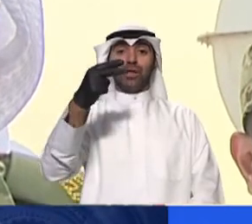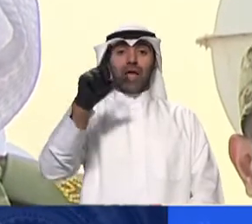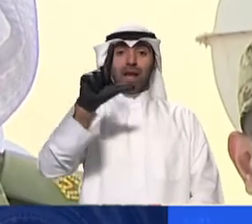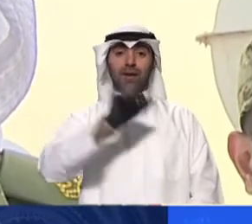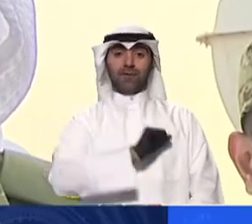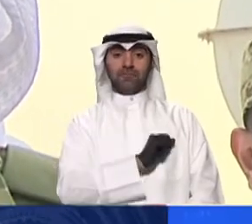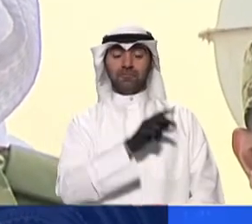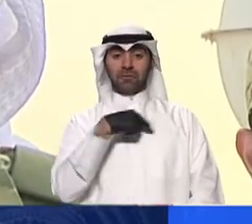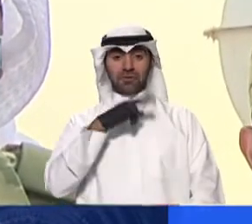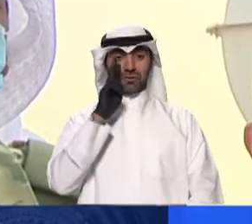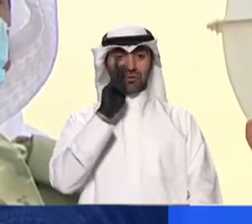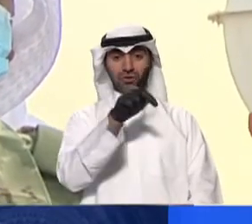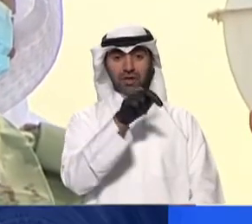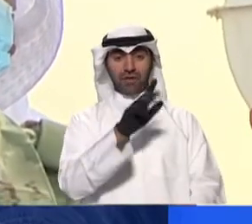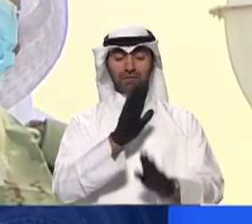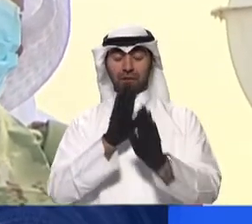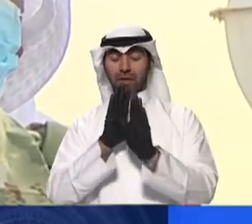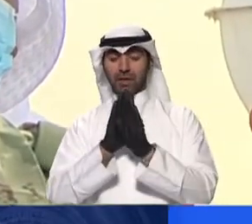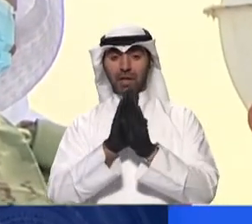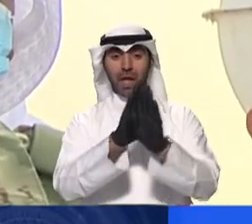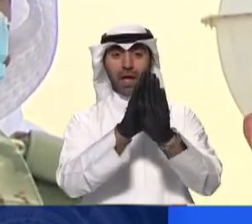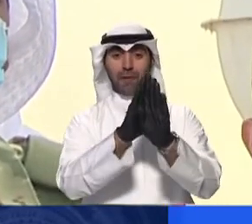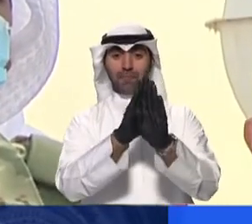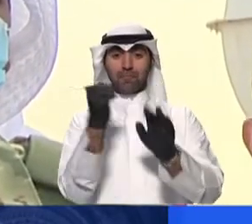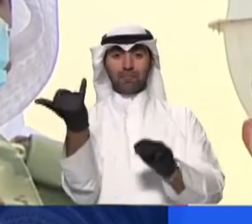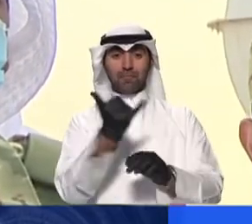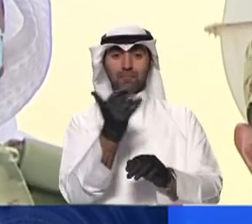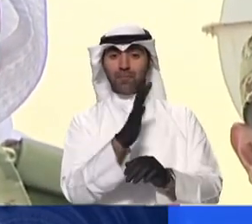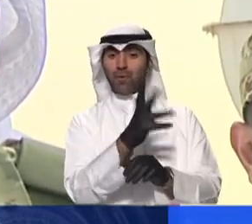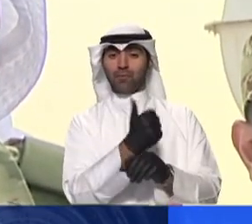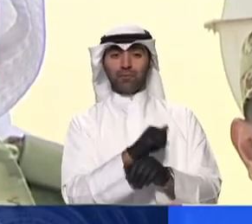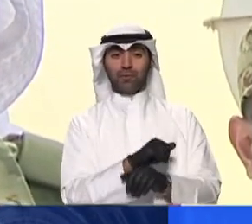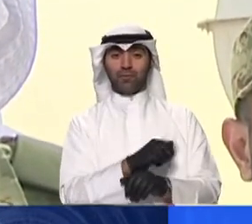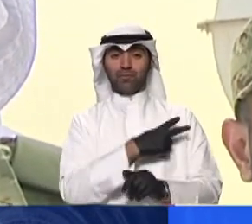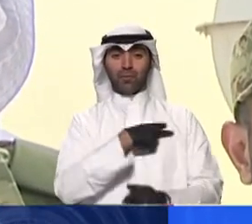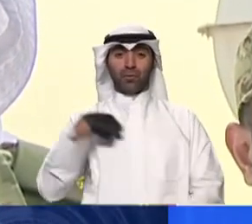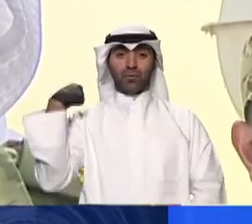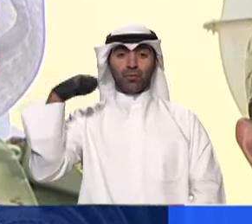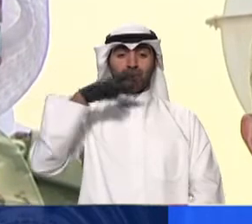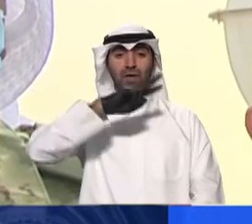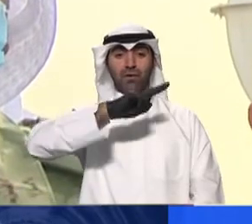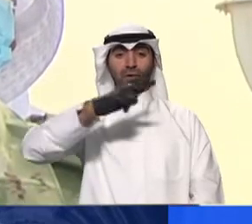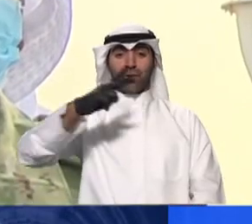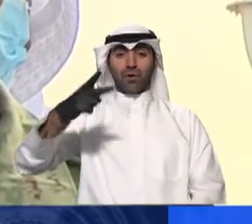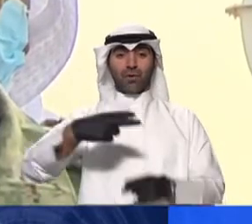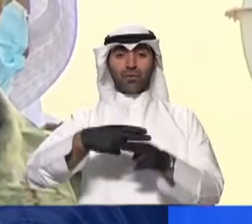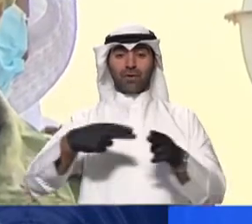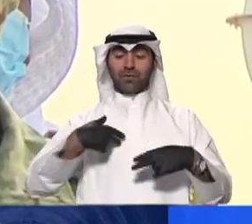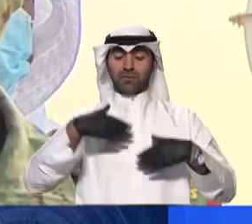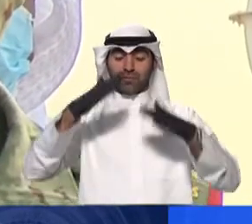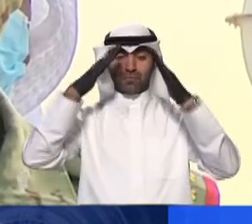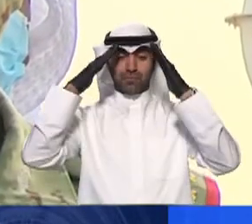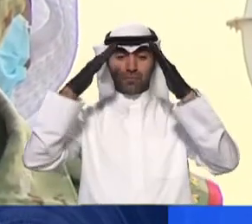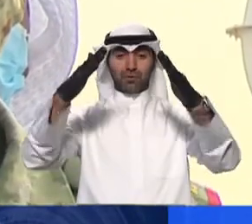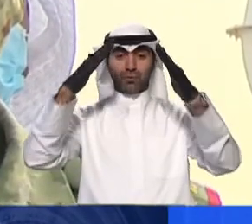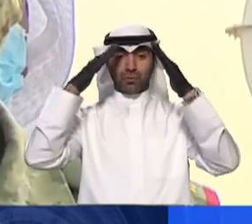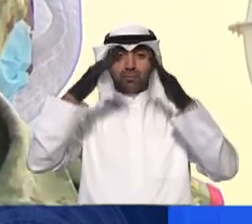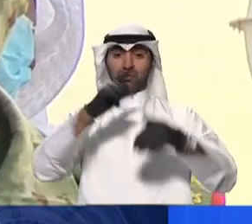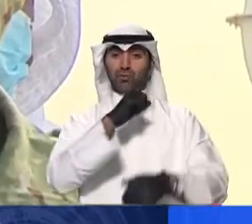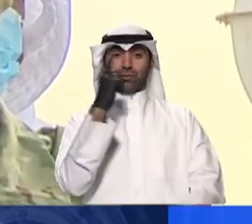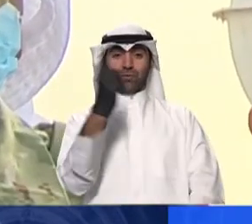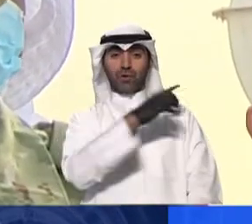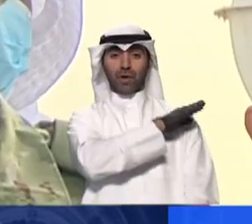دعم ومساندة كل قطاعات الدولة في كل المجالات. فكل الشكر والتقدير إلى أخواني في